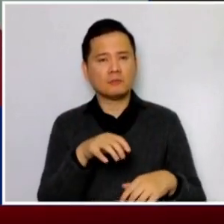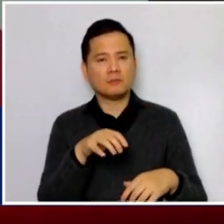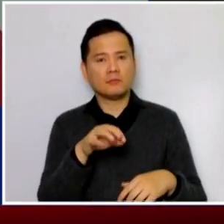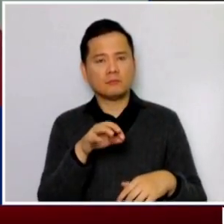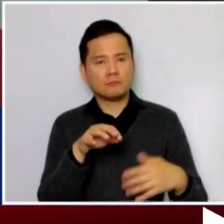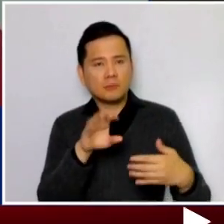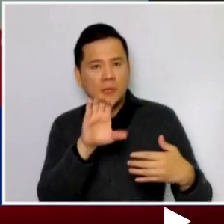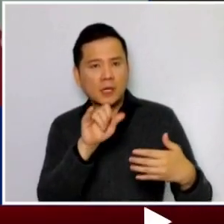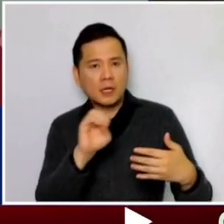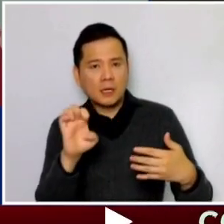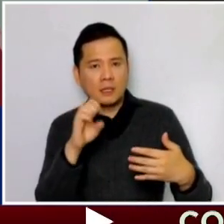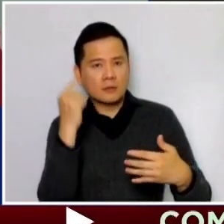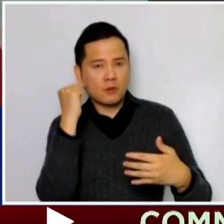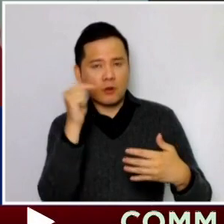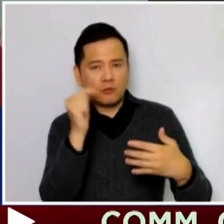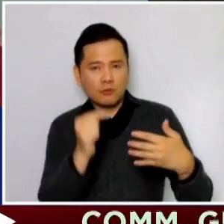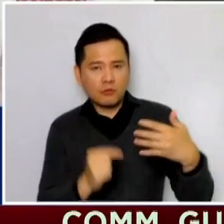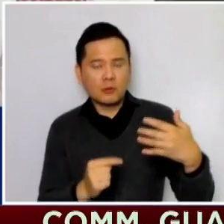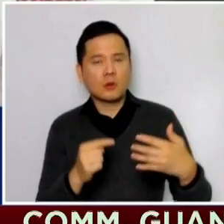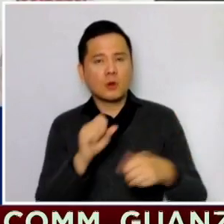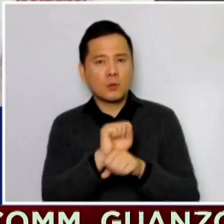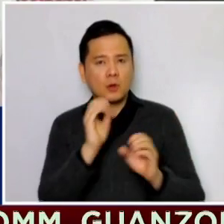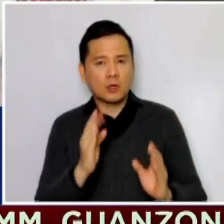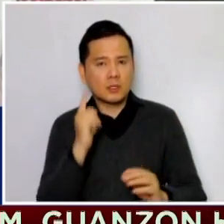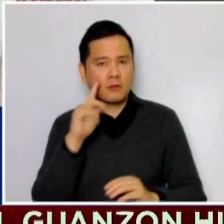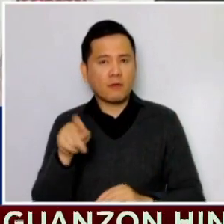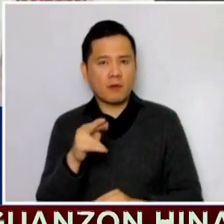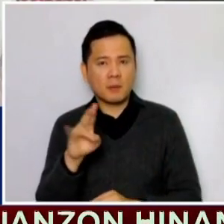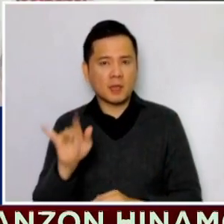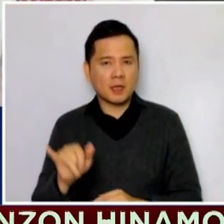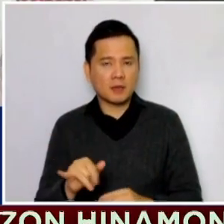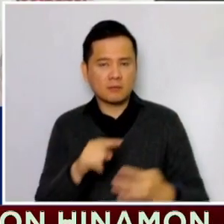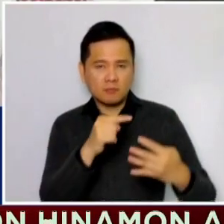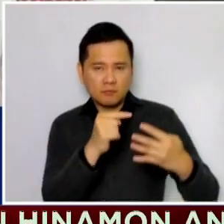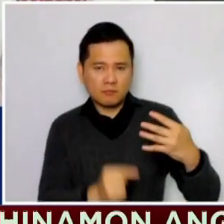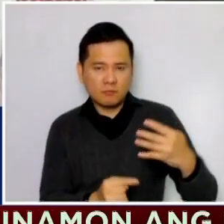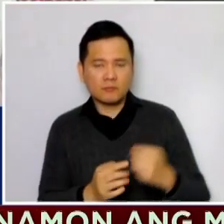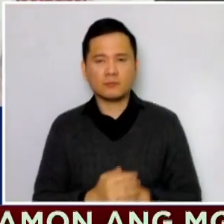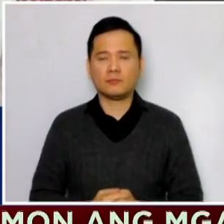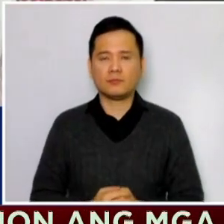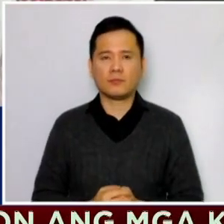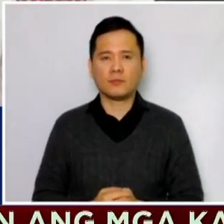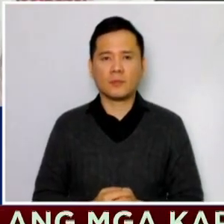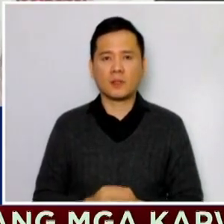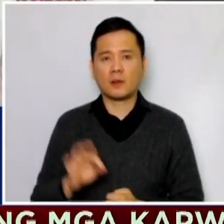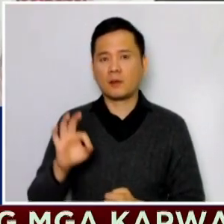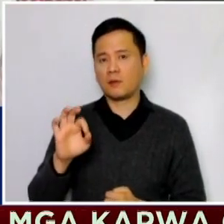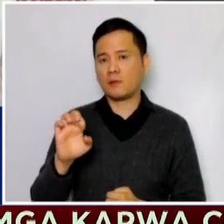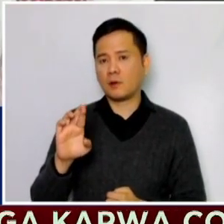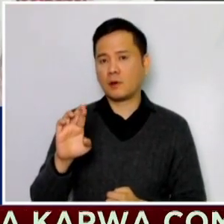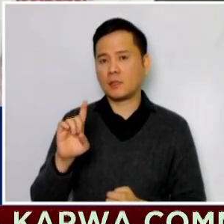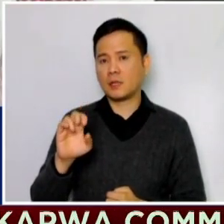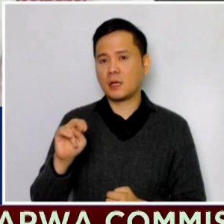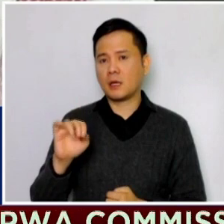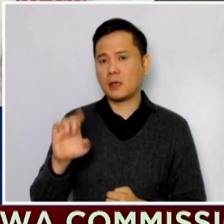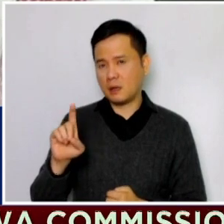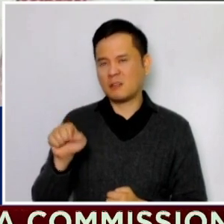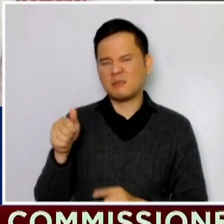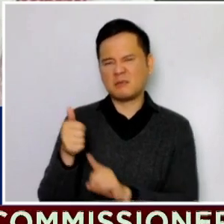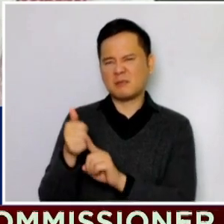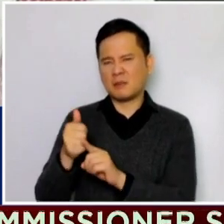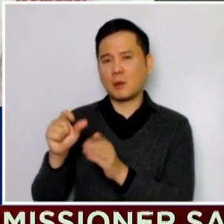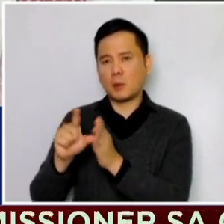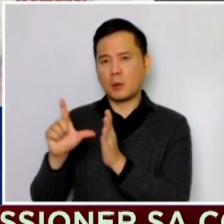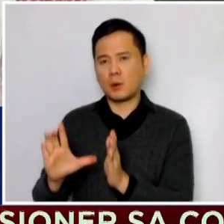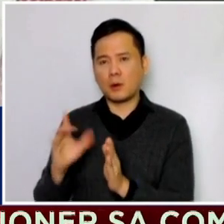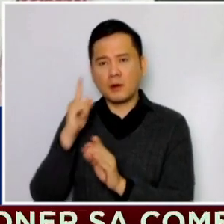the aforementioned officials of Pharmaly. Iginagalang naman ni Attorney Ferdinand Topacio, abogado ng ilang opisyal ng Pharmaly ang hatol ng